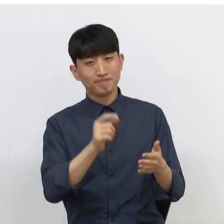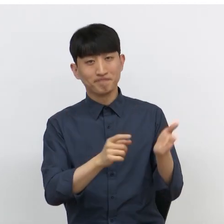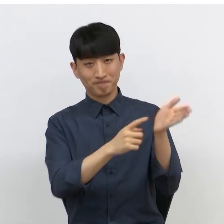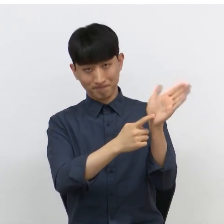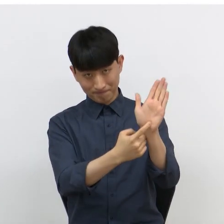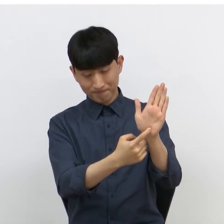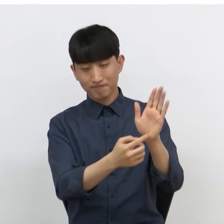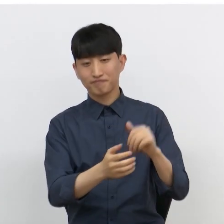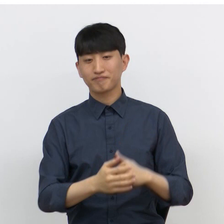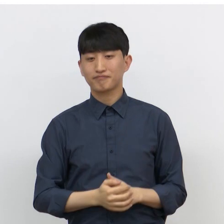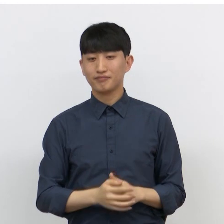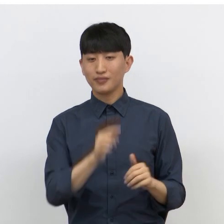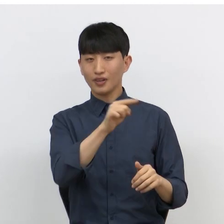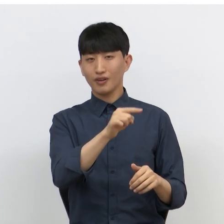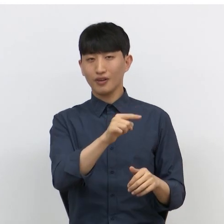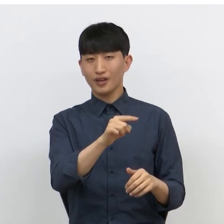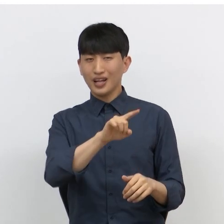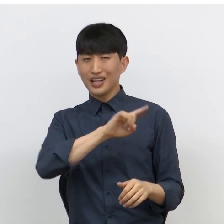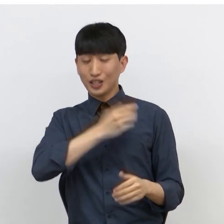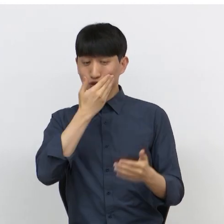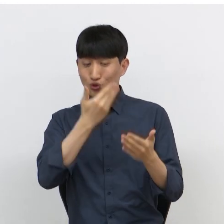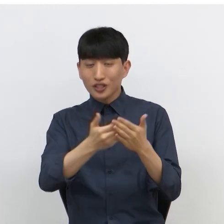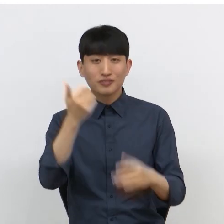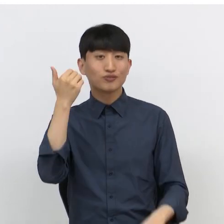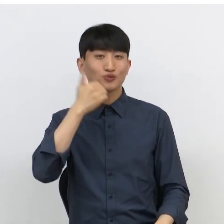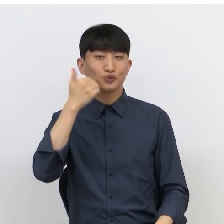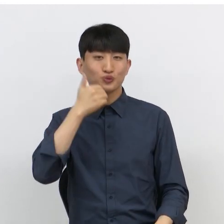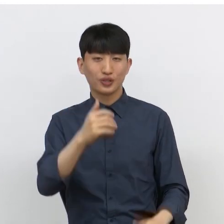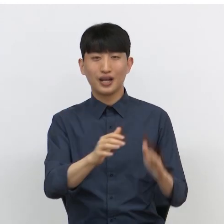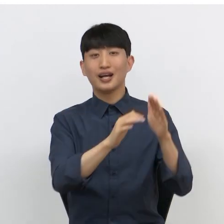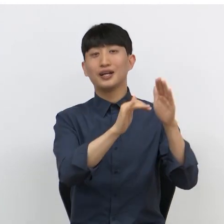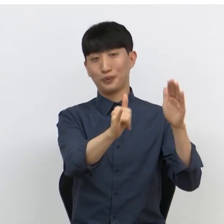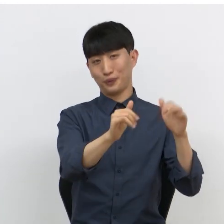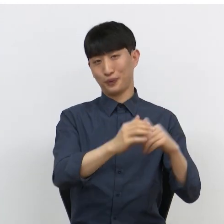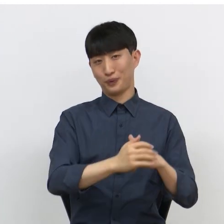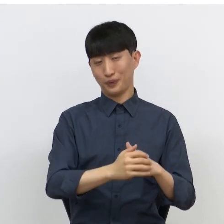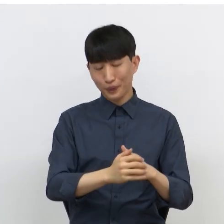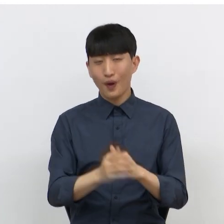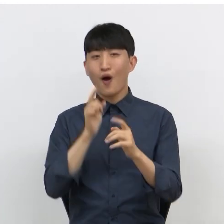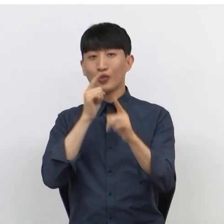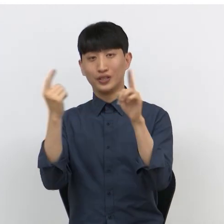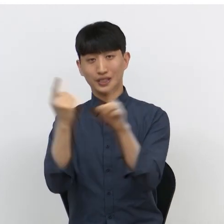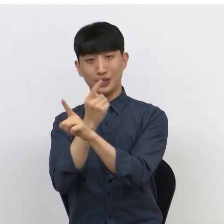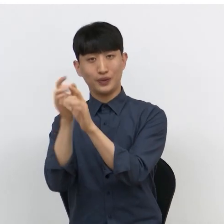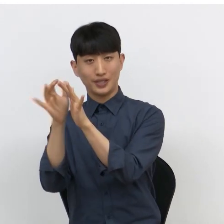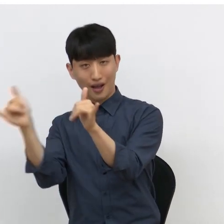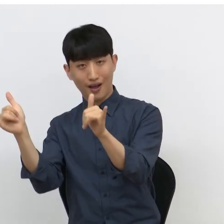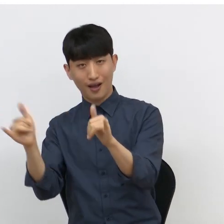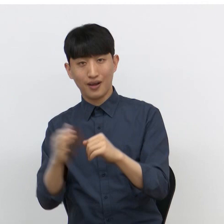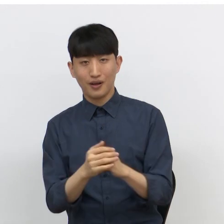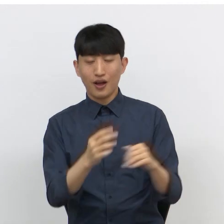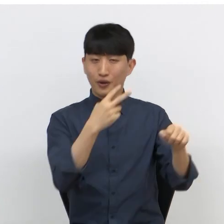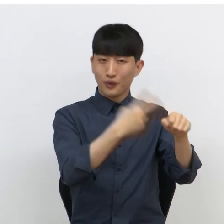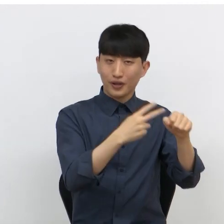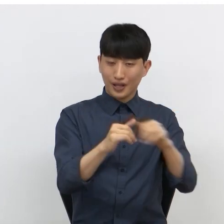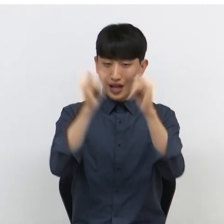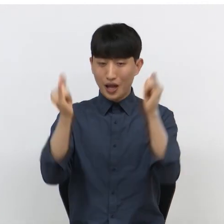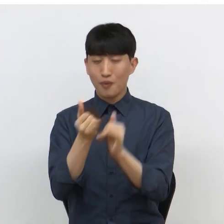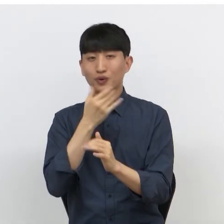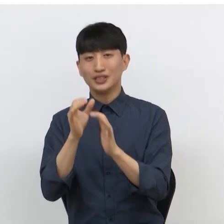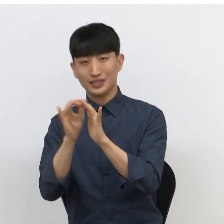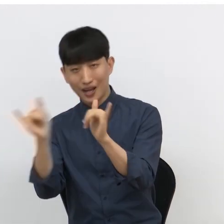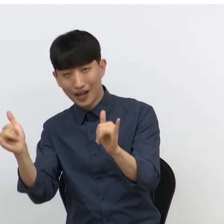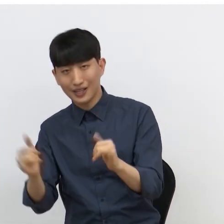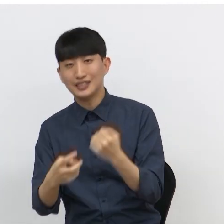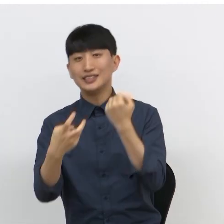여기에서 가족이 제일 중요하겠고, 그 다음에 언어치료사, 그 다음에 교사, 사회복지사, 의사, 그 다음에